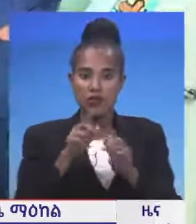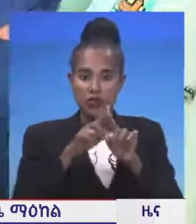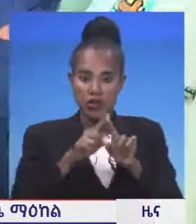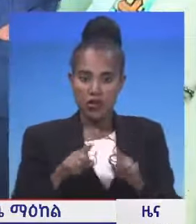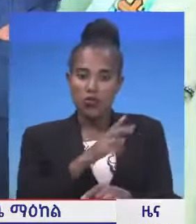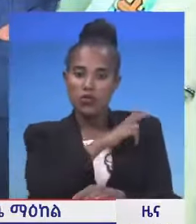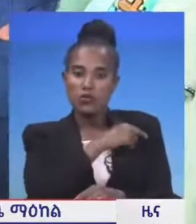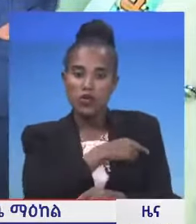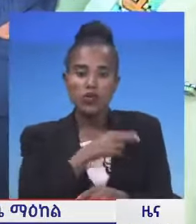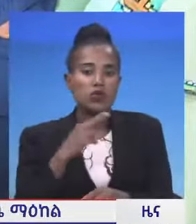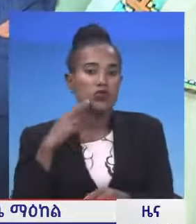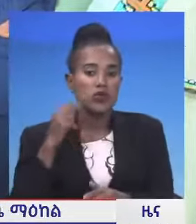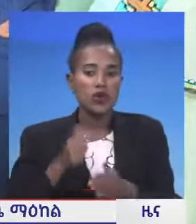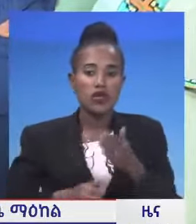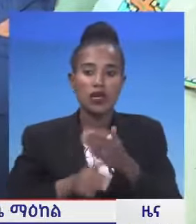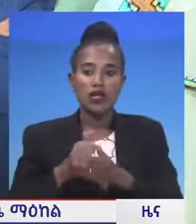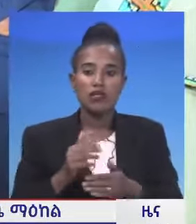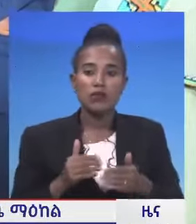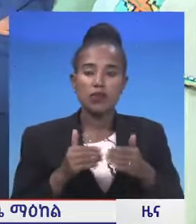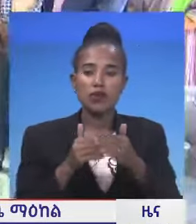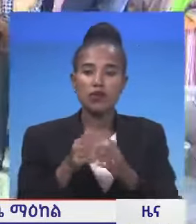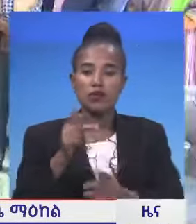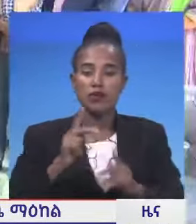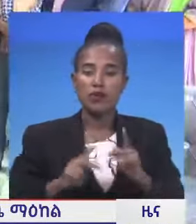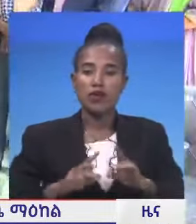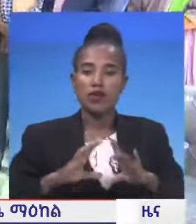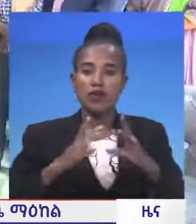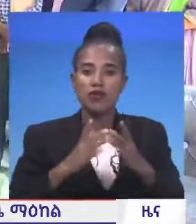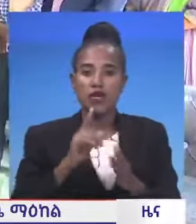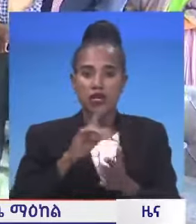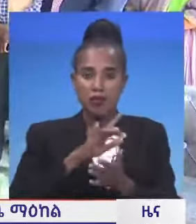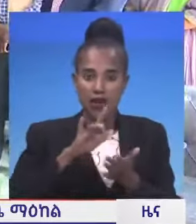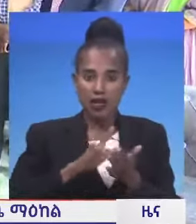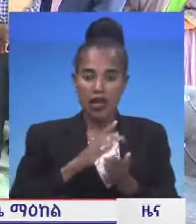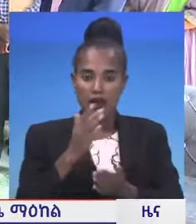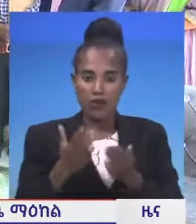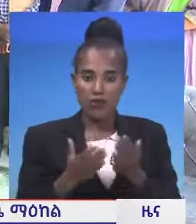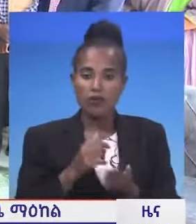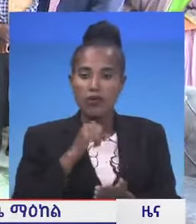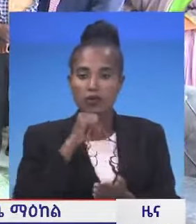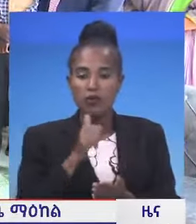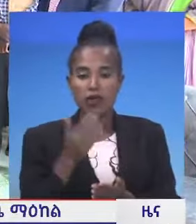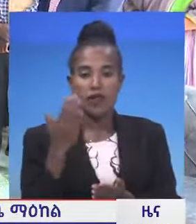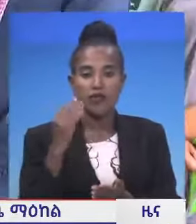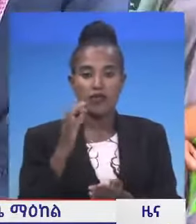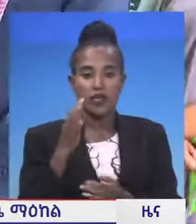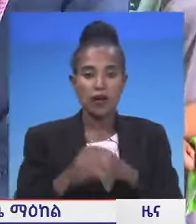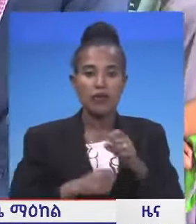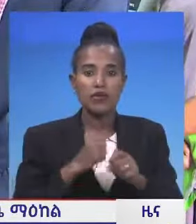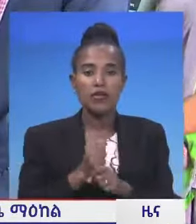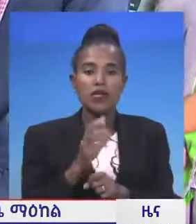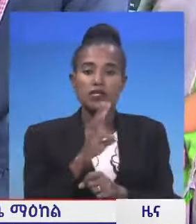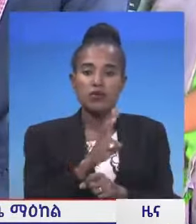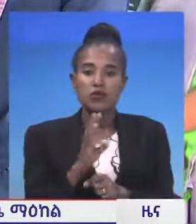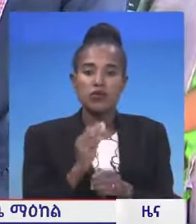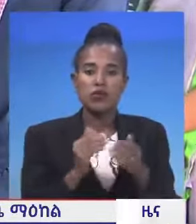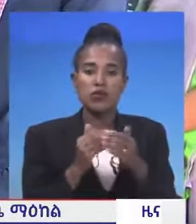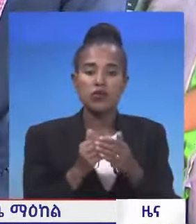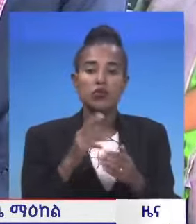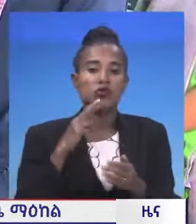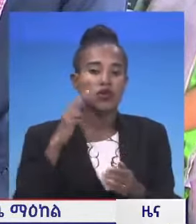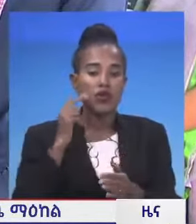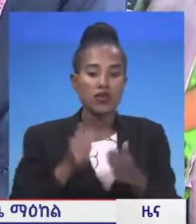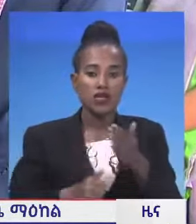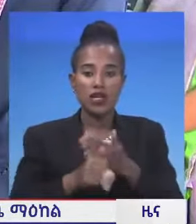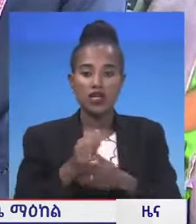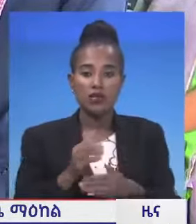ስፔሻላይዝድ ሆስፒታል ጾታዊ ጥቃት ለደረሰባቸው የህብረተሰብ ክፍሎች የአንድ ማዕከል አገልግሎት ባይኖርም ላለፉት 9 ዓመታት 600 ለሚደርሱ ጾታዊ